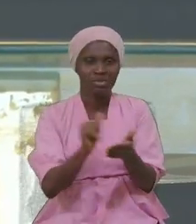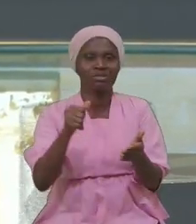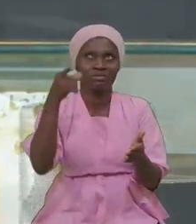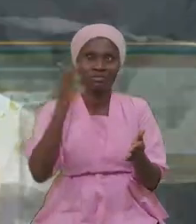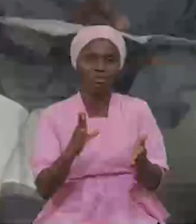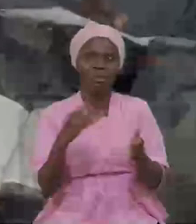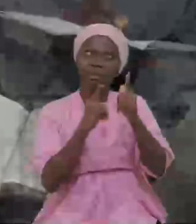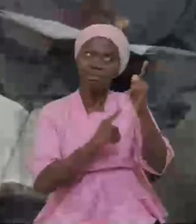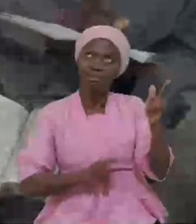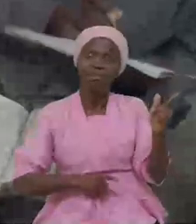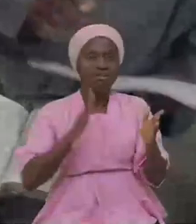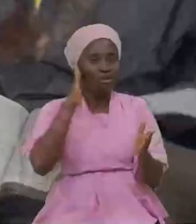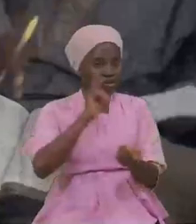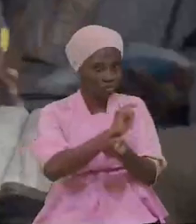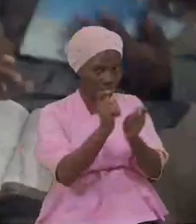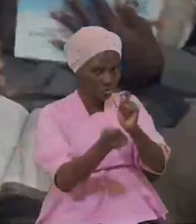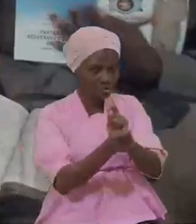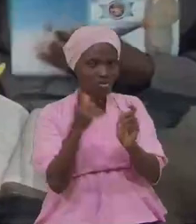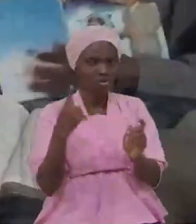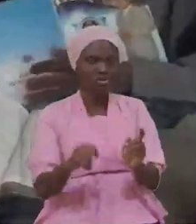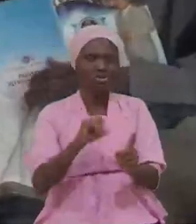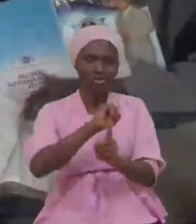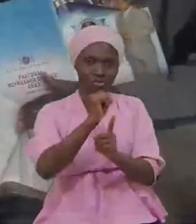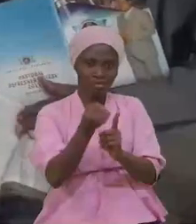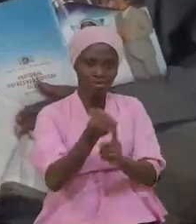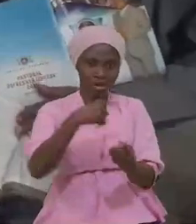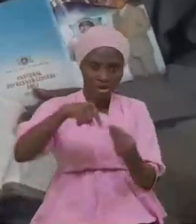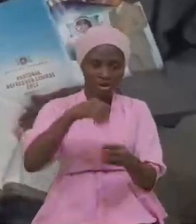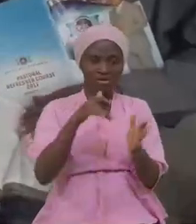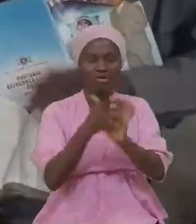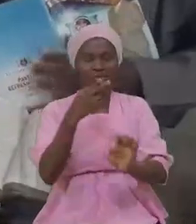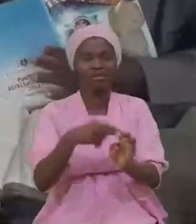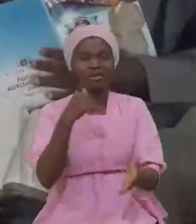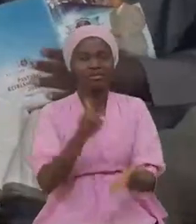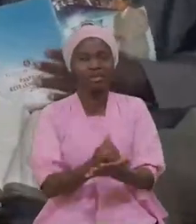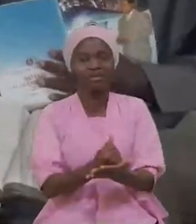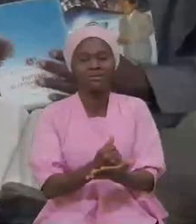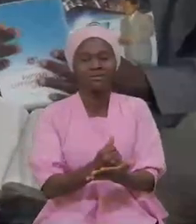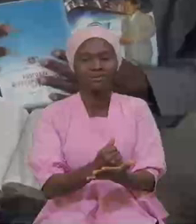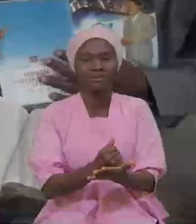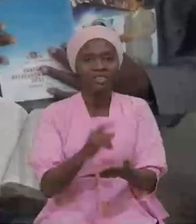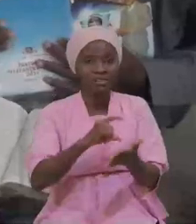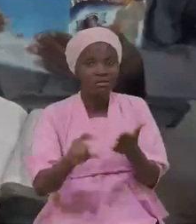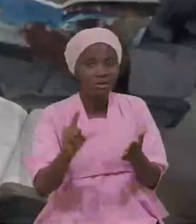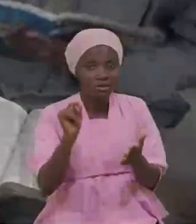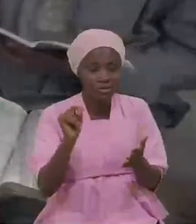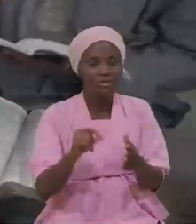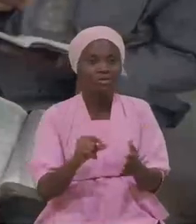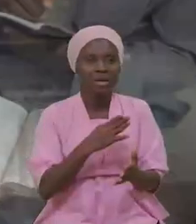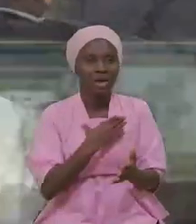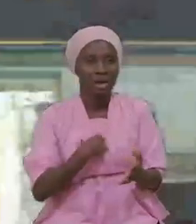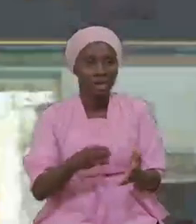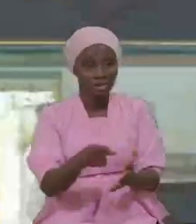va transformer la situation pour vous au nom de Jésus-Christ. Le verset 20.